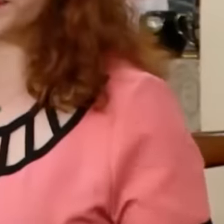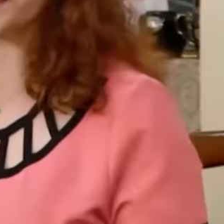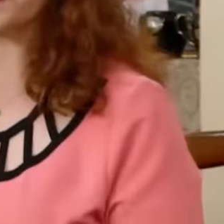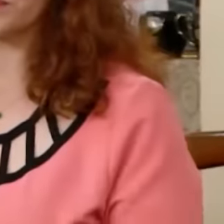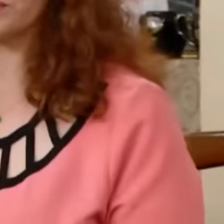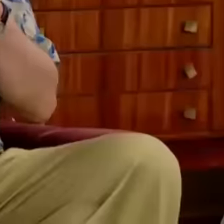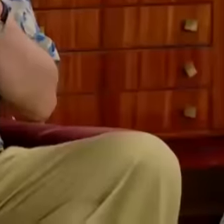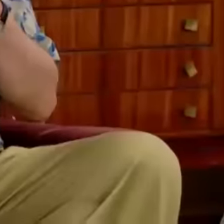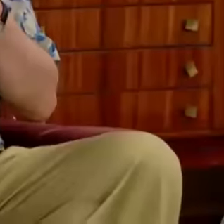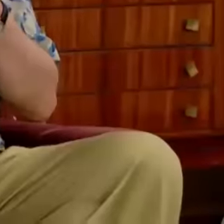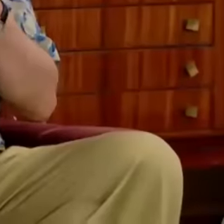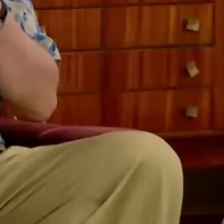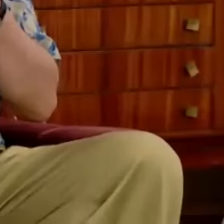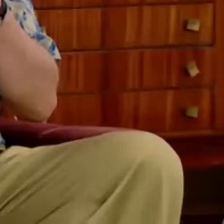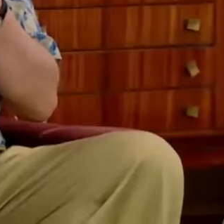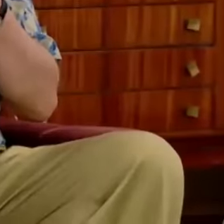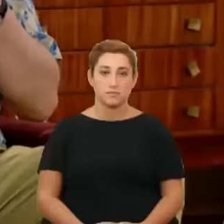çekilmiş sandalyelerde oturuyorlar.